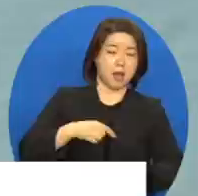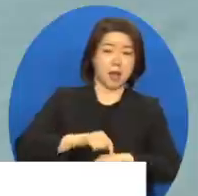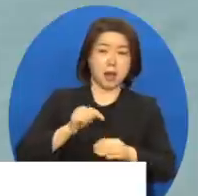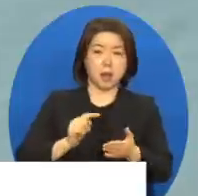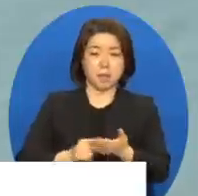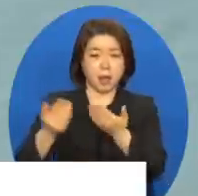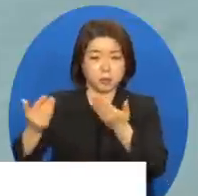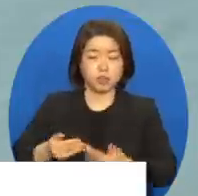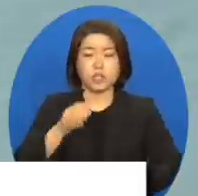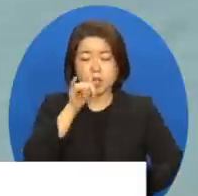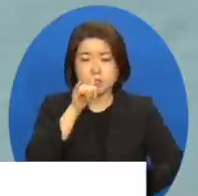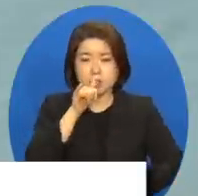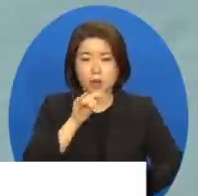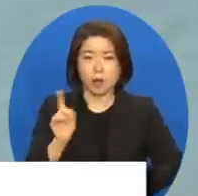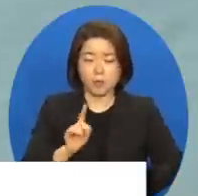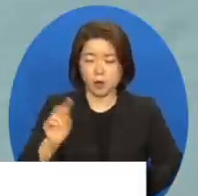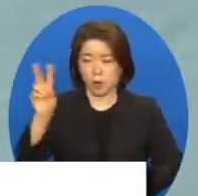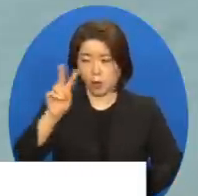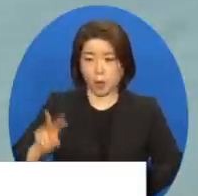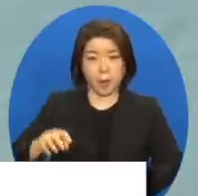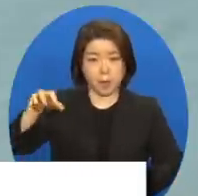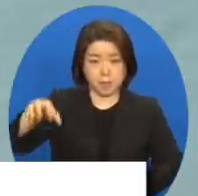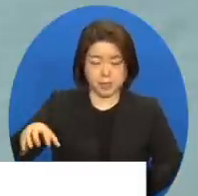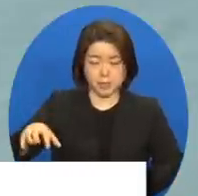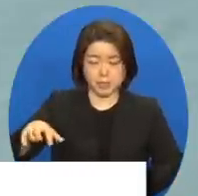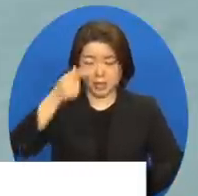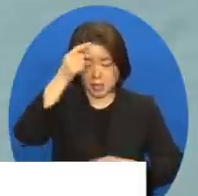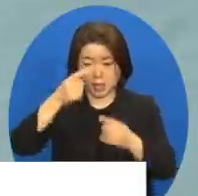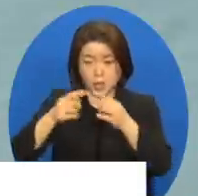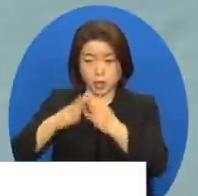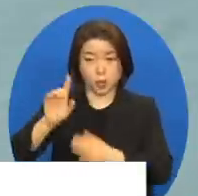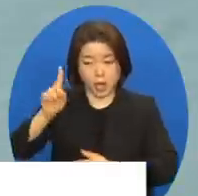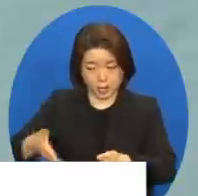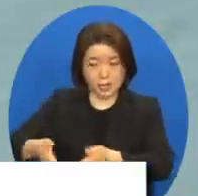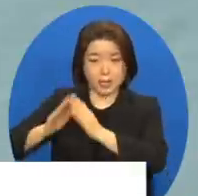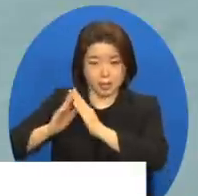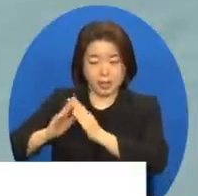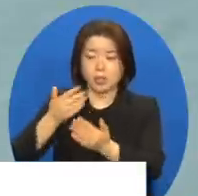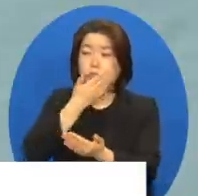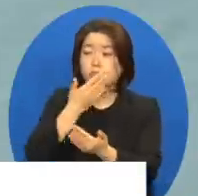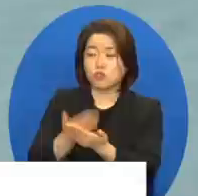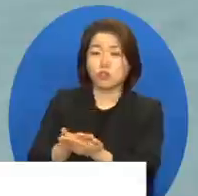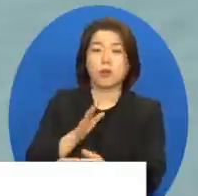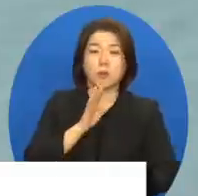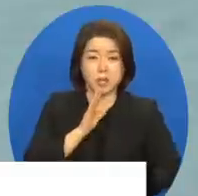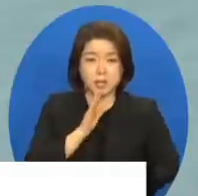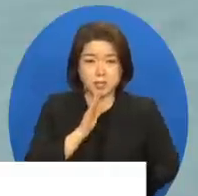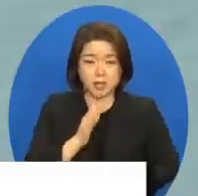있더래요. 베트남에 예배당을 하나 짓는 것도 참 중요하지만